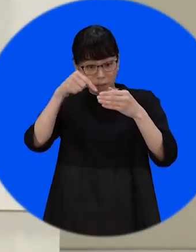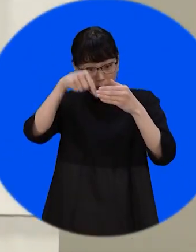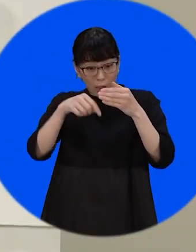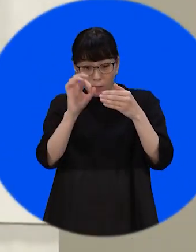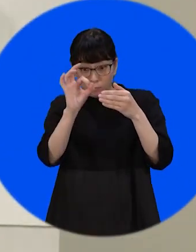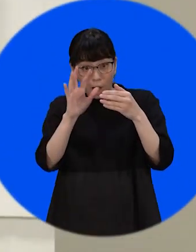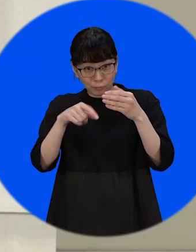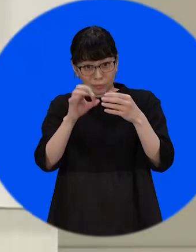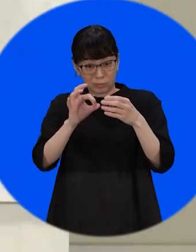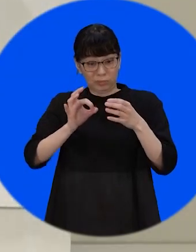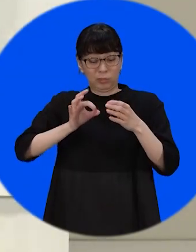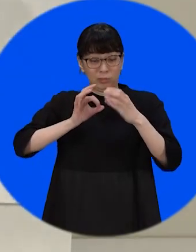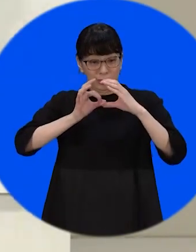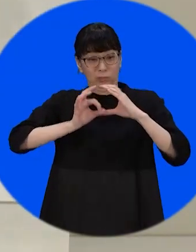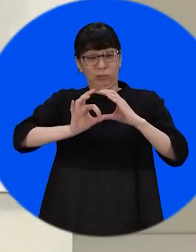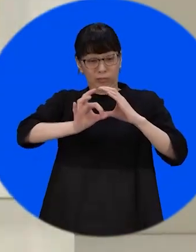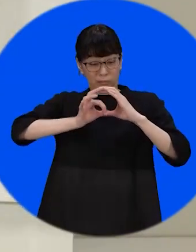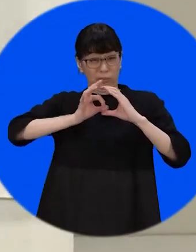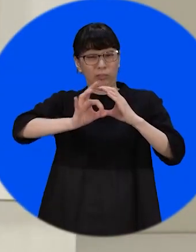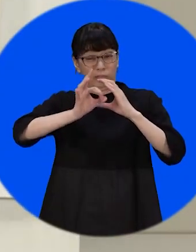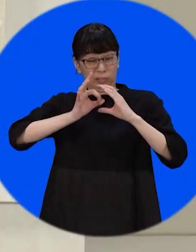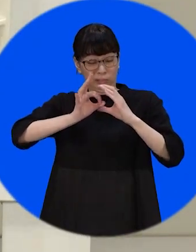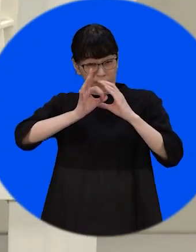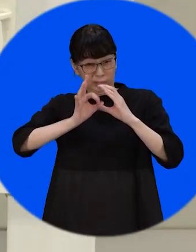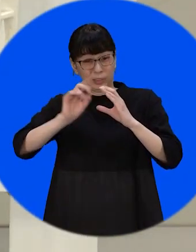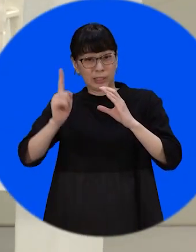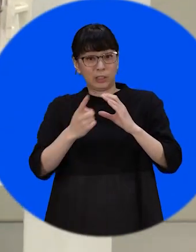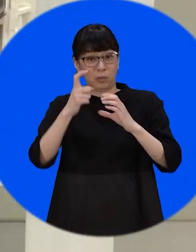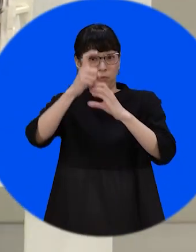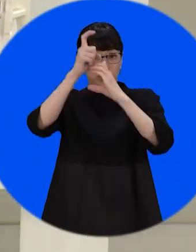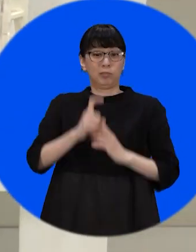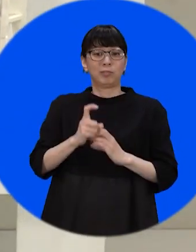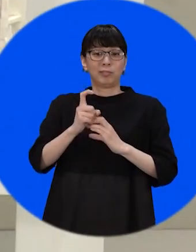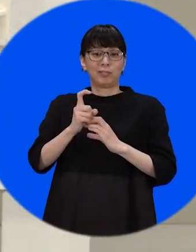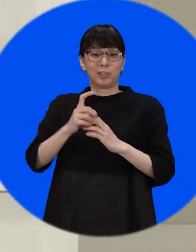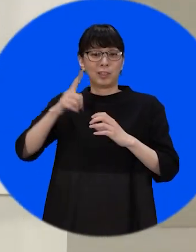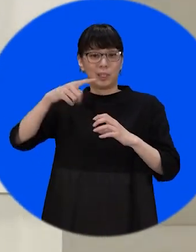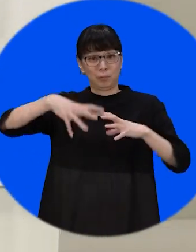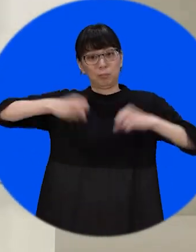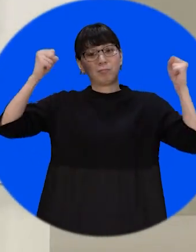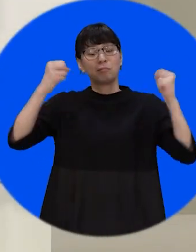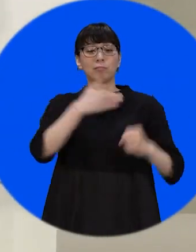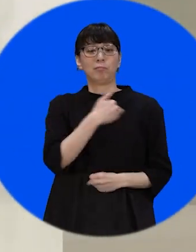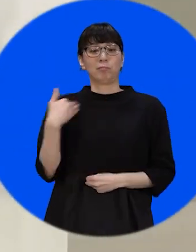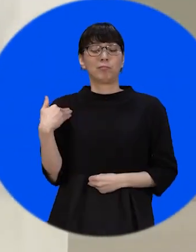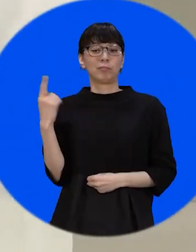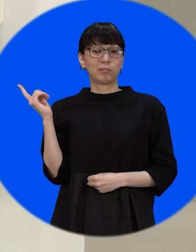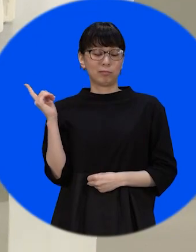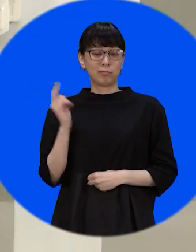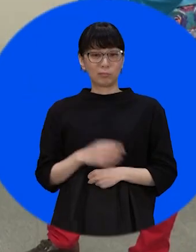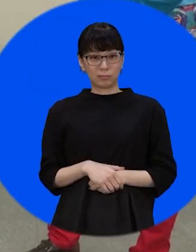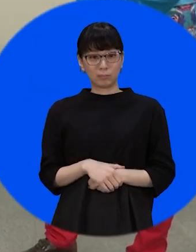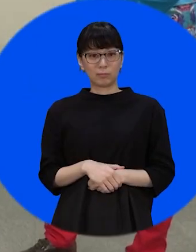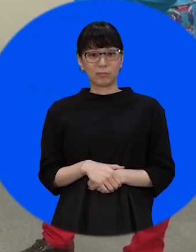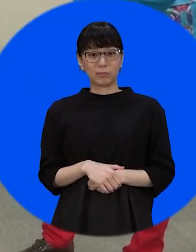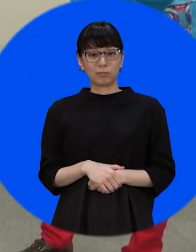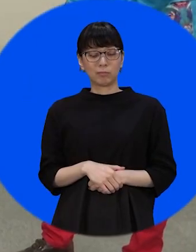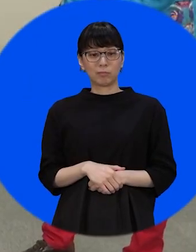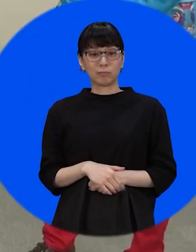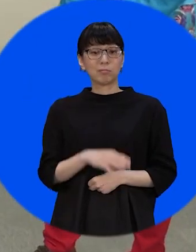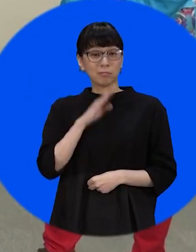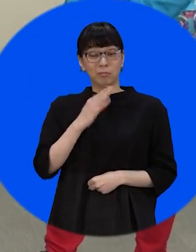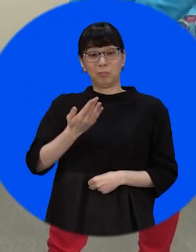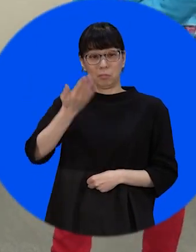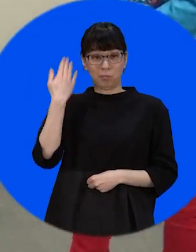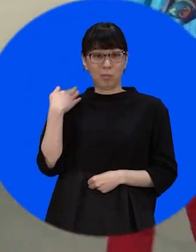ども、揺れによってこの玉がブレることで自動的にこうやってブレーカーを落としてくれるような仕組みとなっております。で、実は東